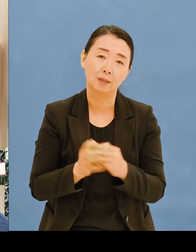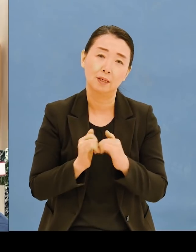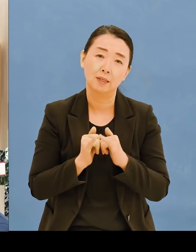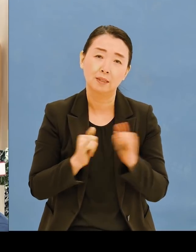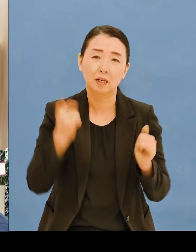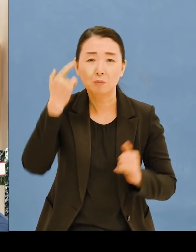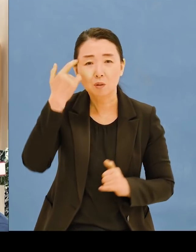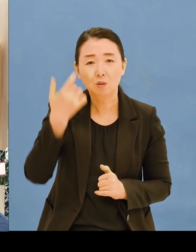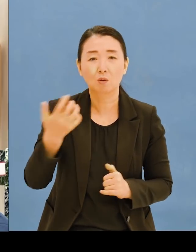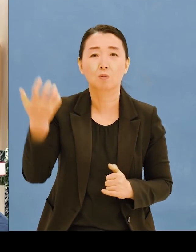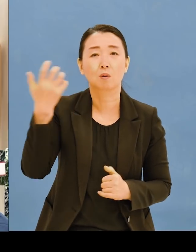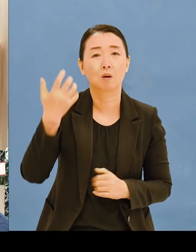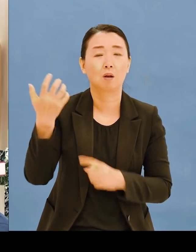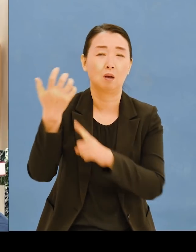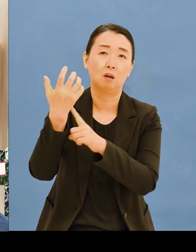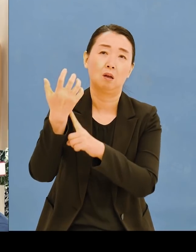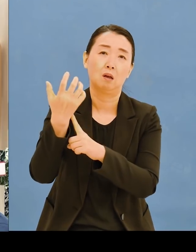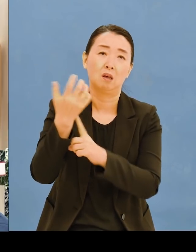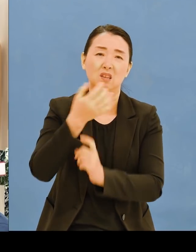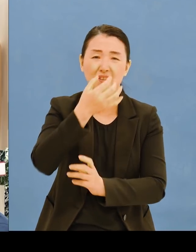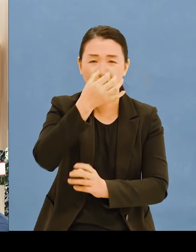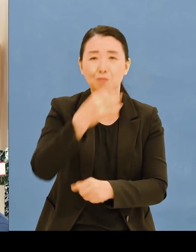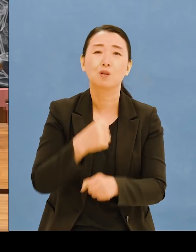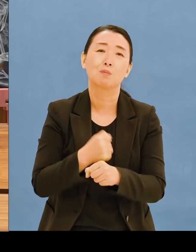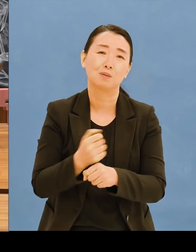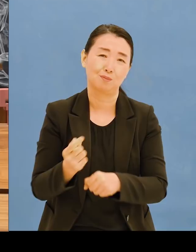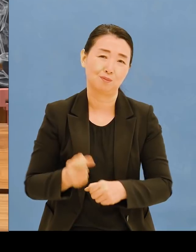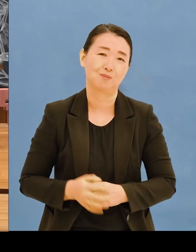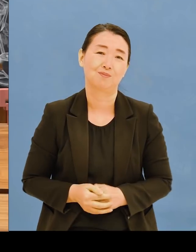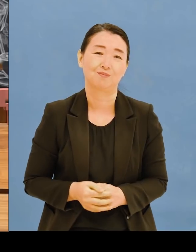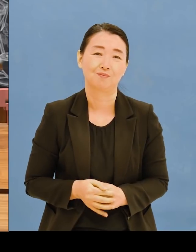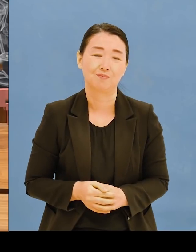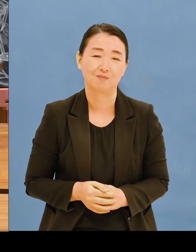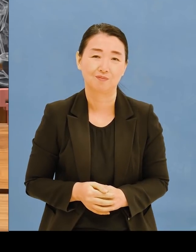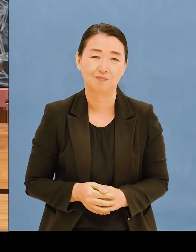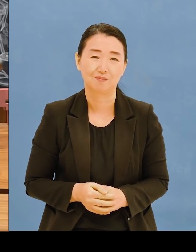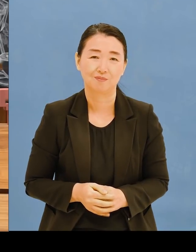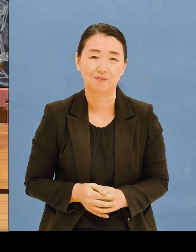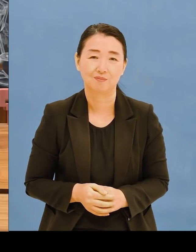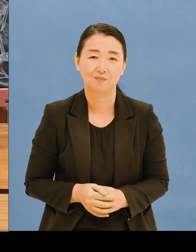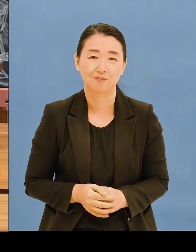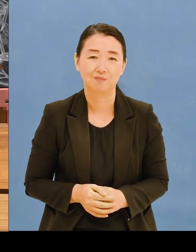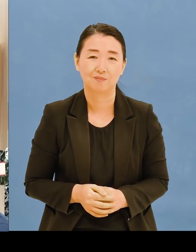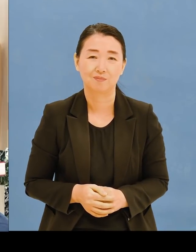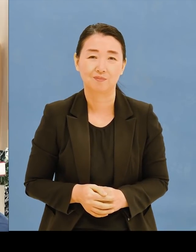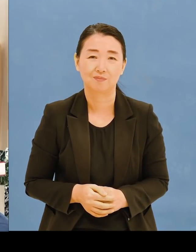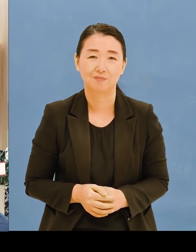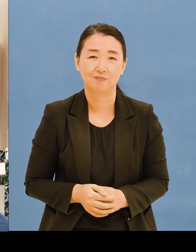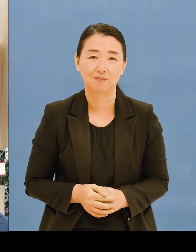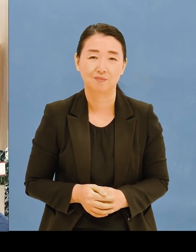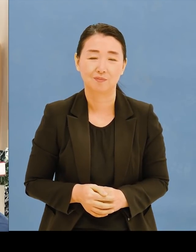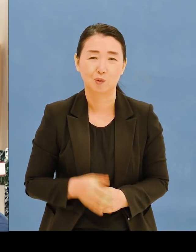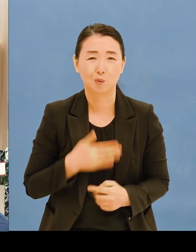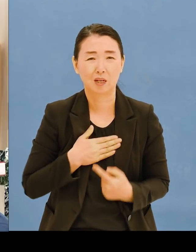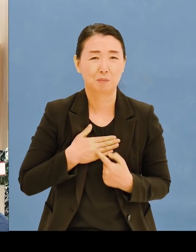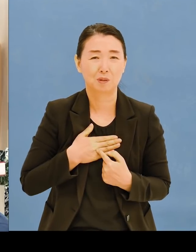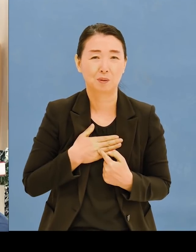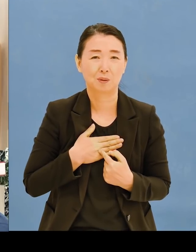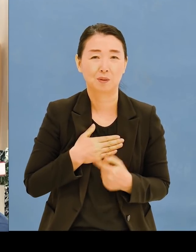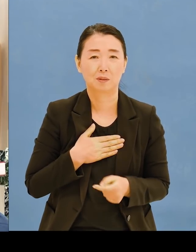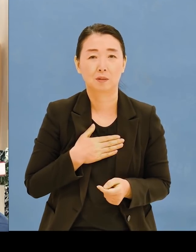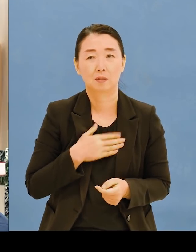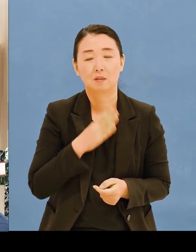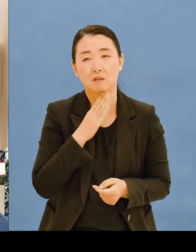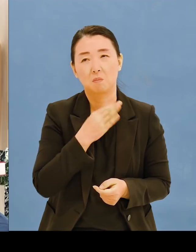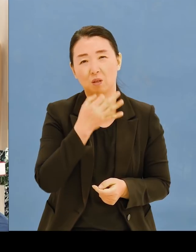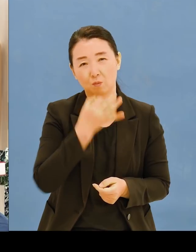사람을 영적으로도 이렇게 고갈시키더라고요. 아, 그래요? 네, 영적으로도 고갈시키고 이제